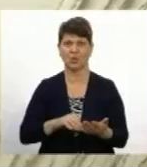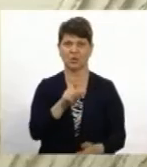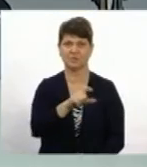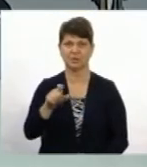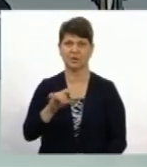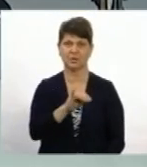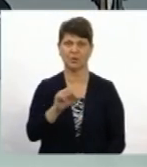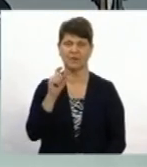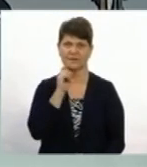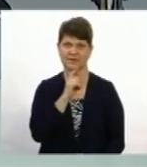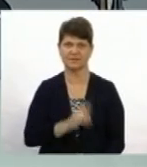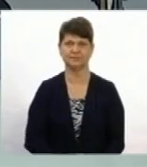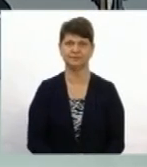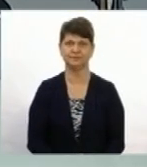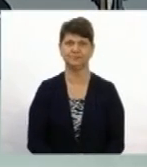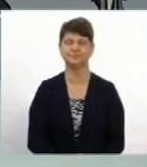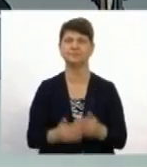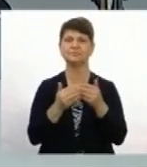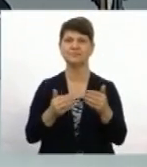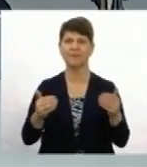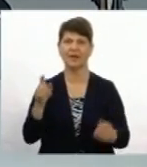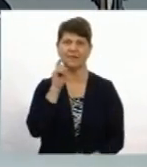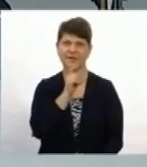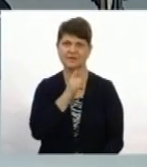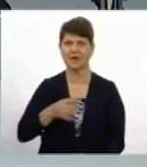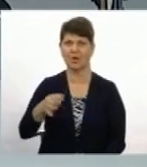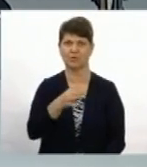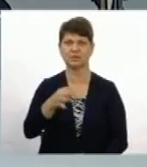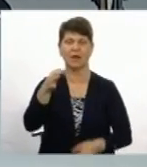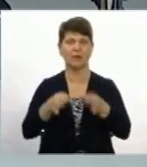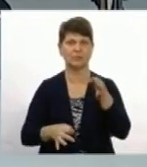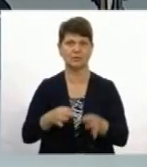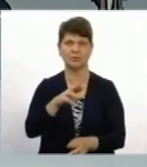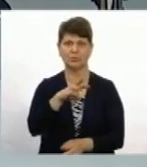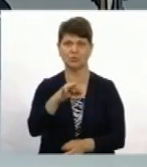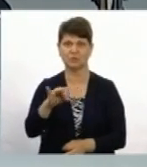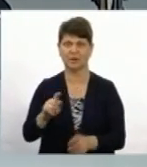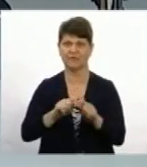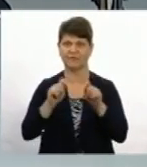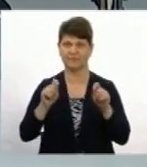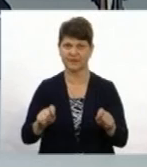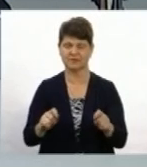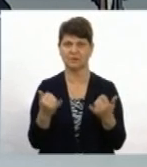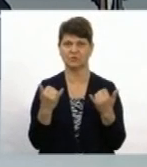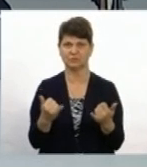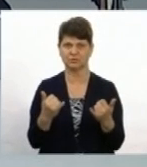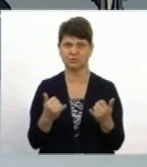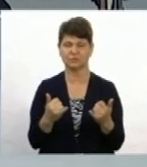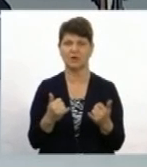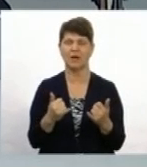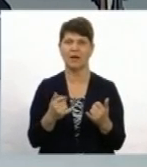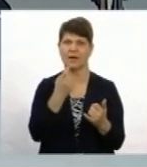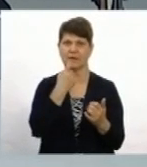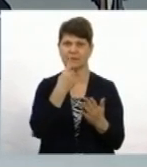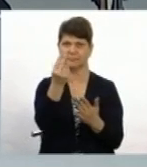Вінниця. У виставковій залі Вінницького обласного краєзнавчого музею відкрилася виставка «Сучасне буття подільської